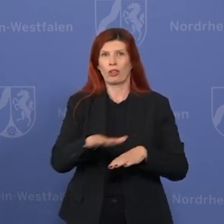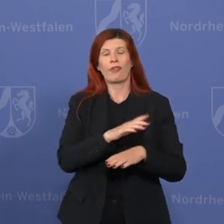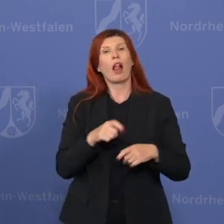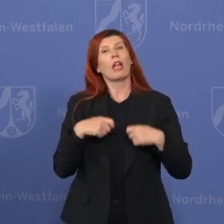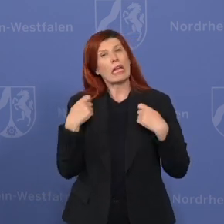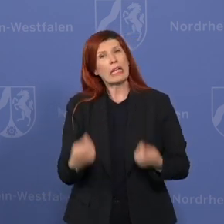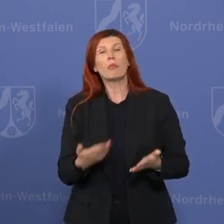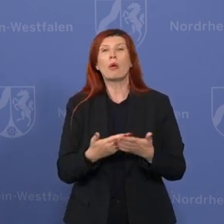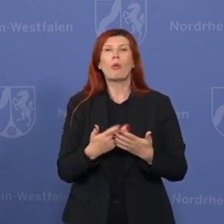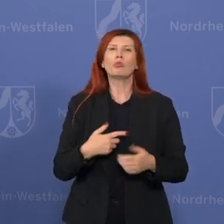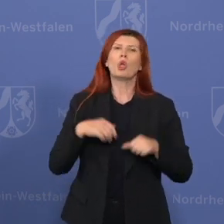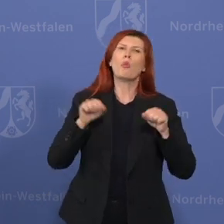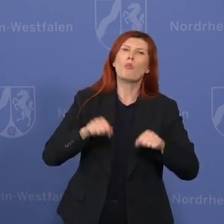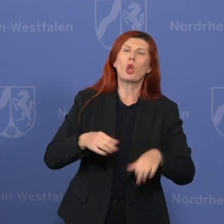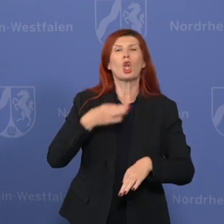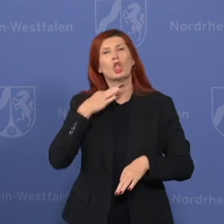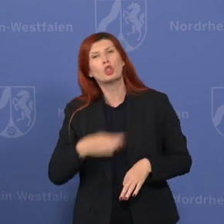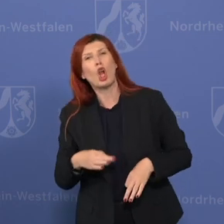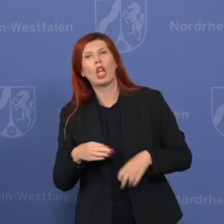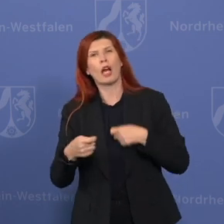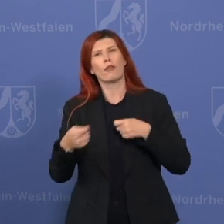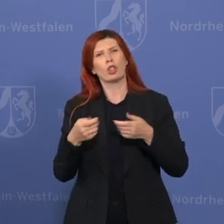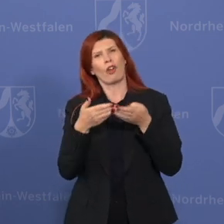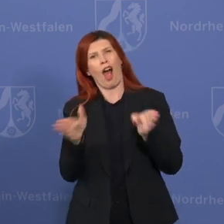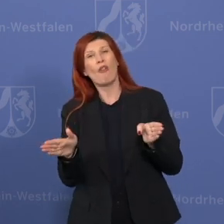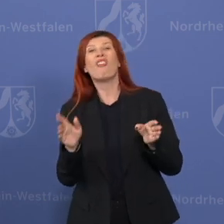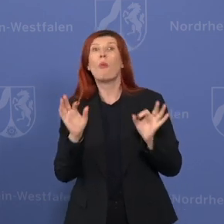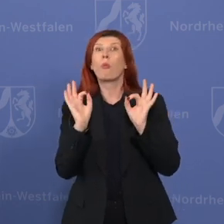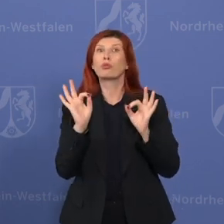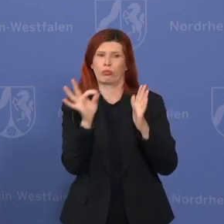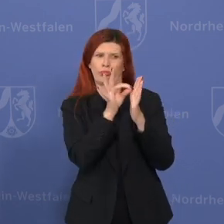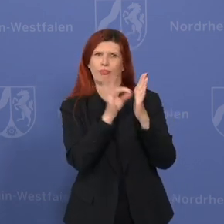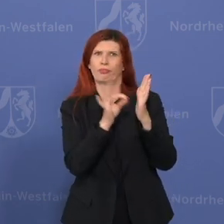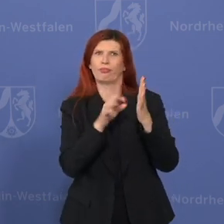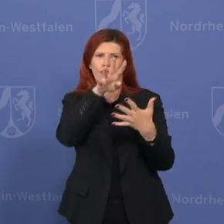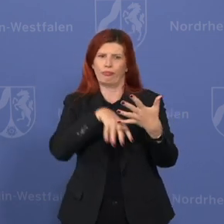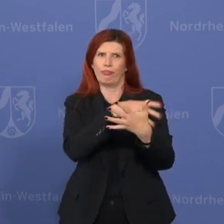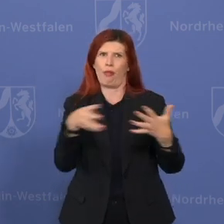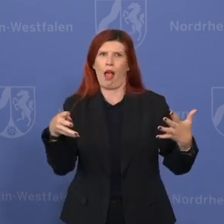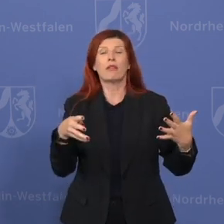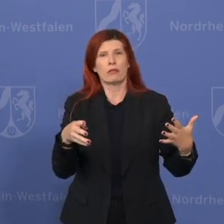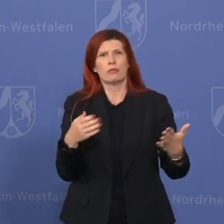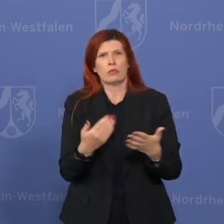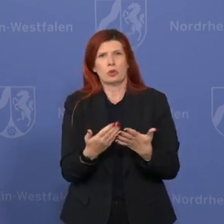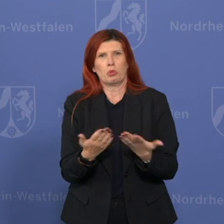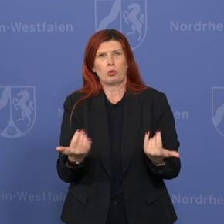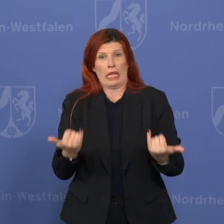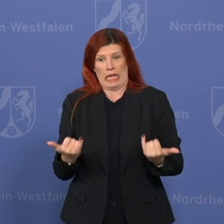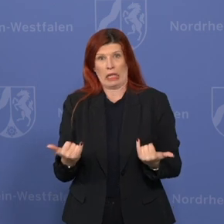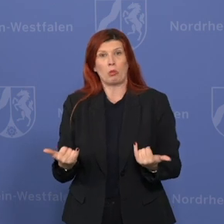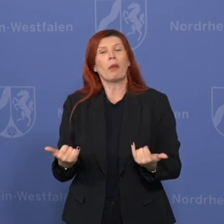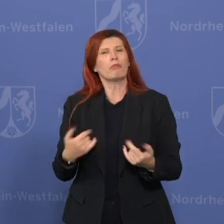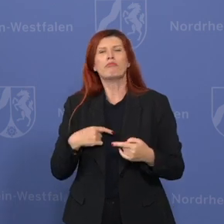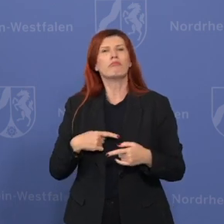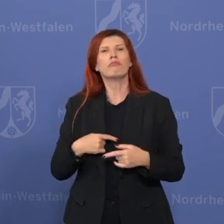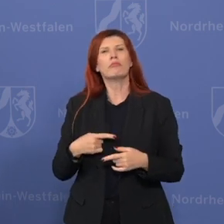Planungen übers Jahr. Hier hat es den einen oder anderen Fall gegeben, wo ein geplanter verkaufsoffener Sonntag jetzt aktuell nicht durchgeführt worden